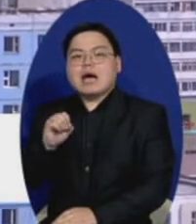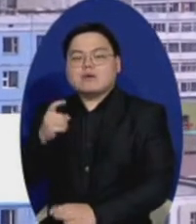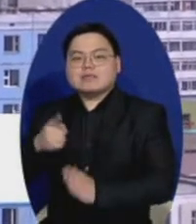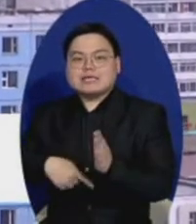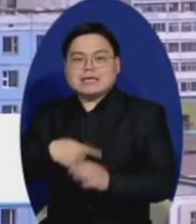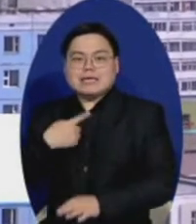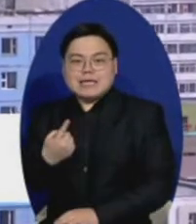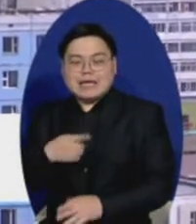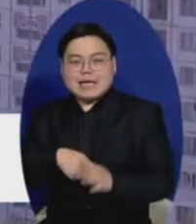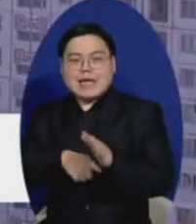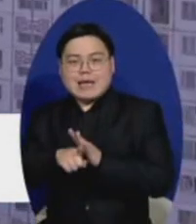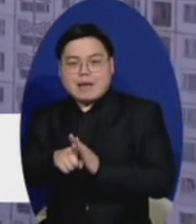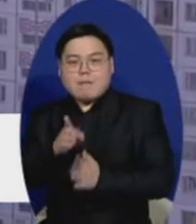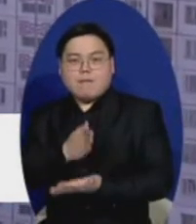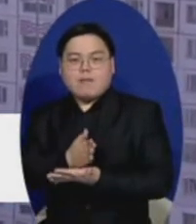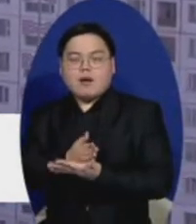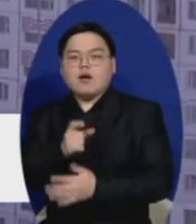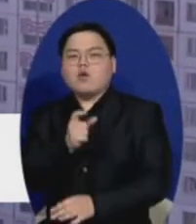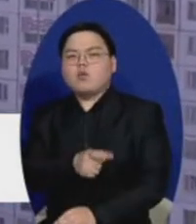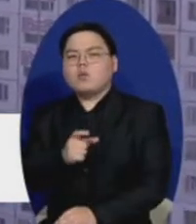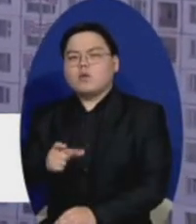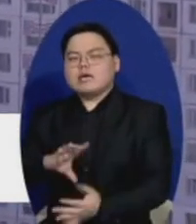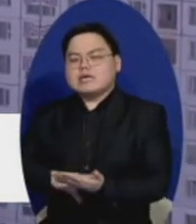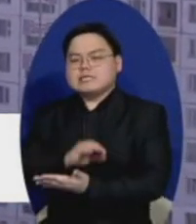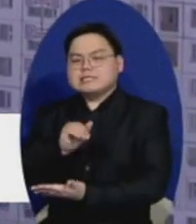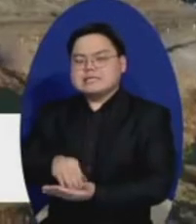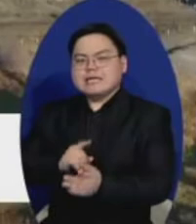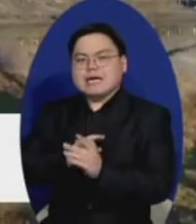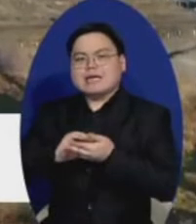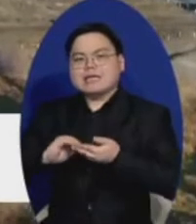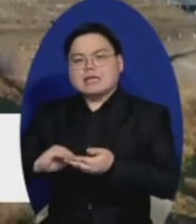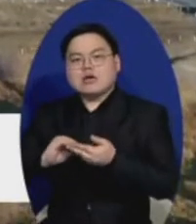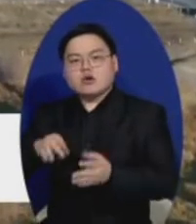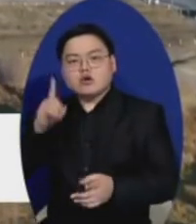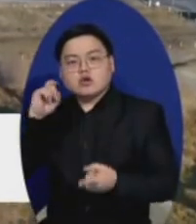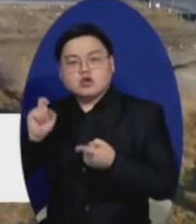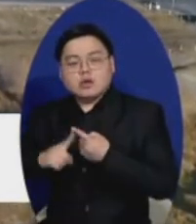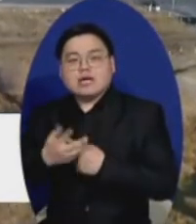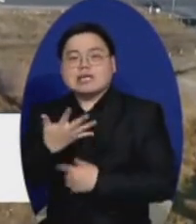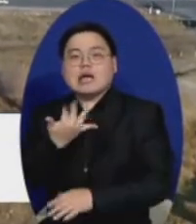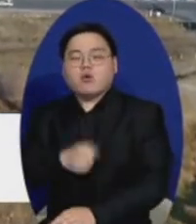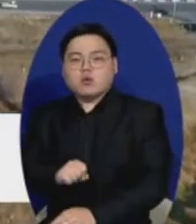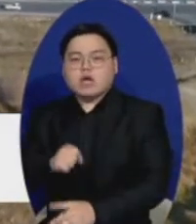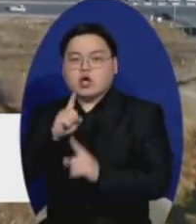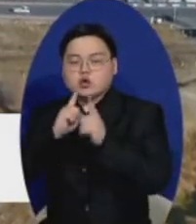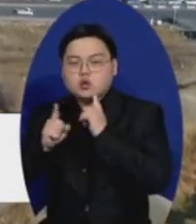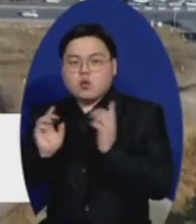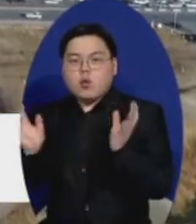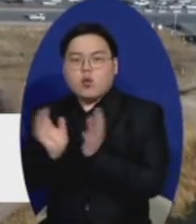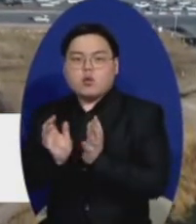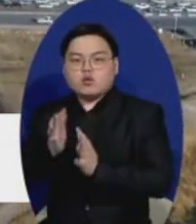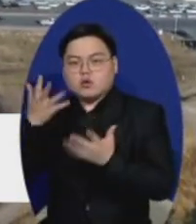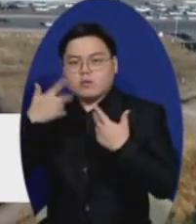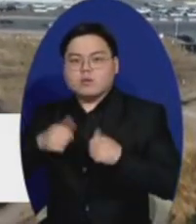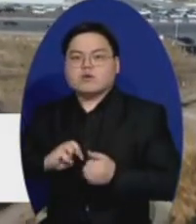хэрэгжиж эхэлсэн. Тиймээс олон нийтэд стандартыг таниулах зорилгоор 5 удаагийн зөвлөгөөнд зохион байгуулахаар төлөвлөжээ.